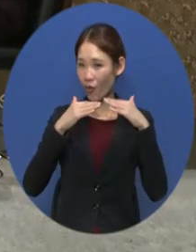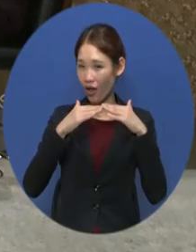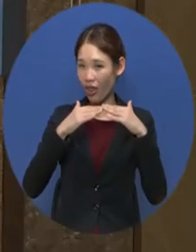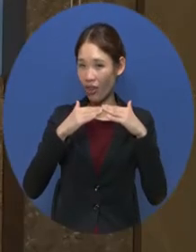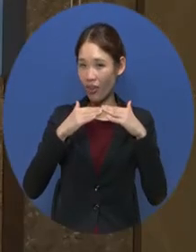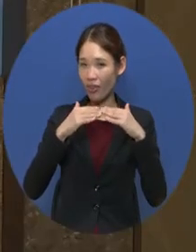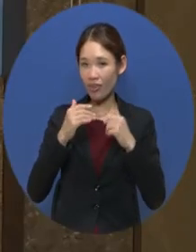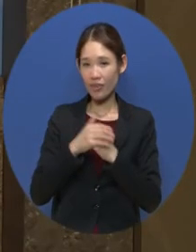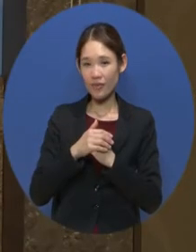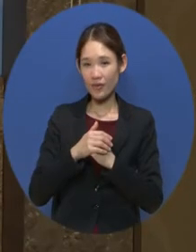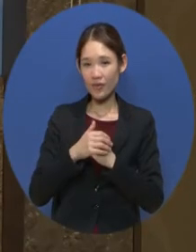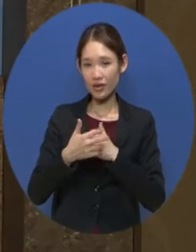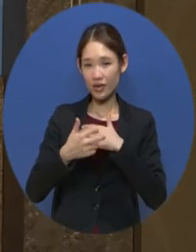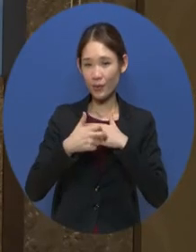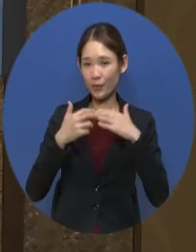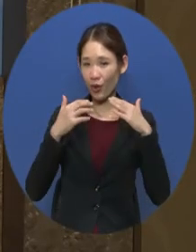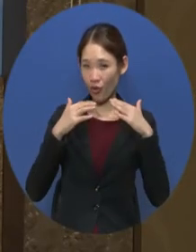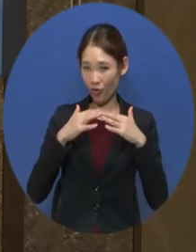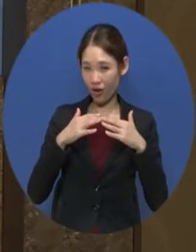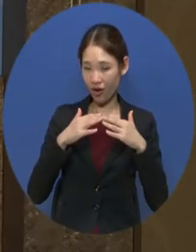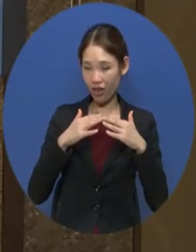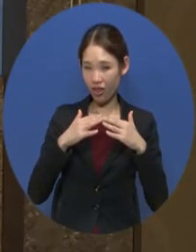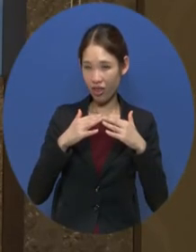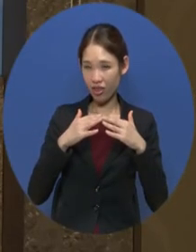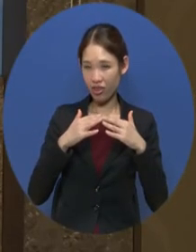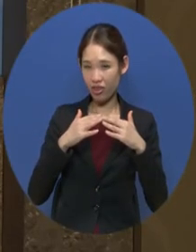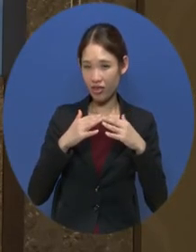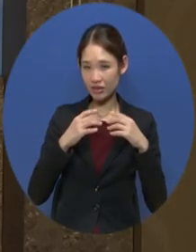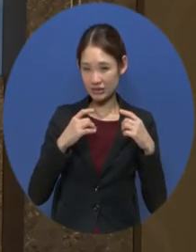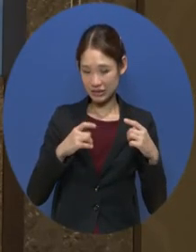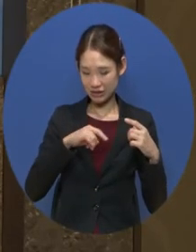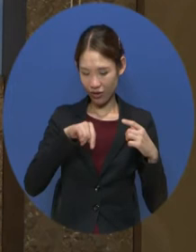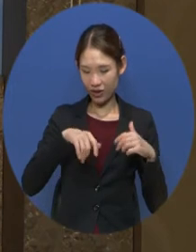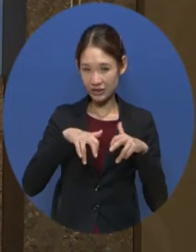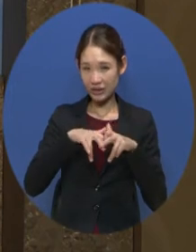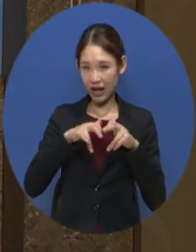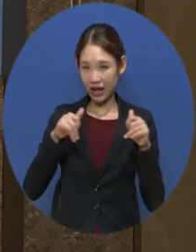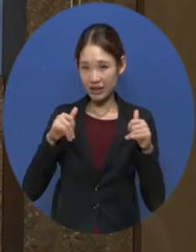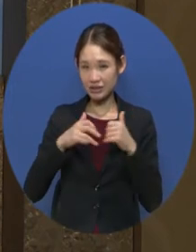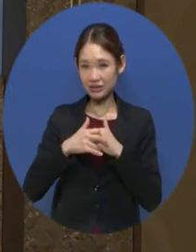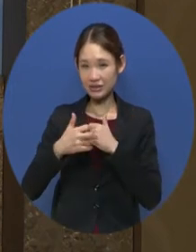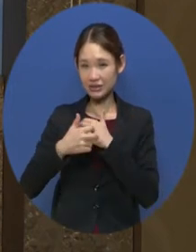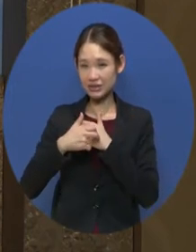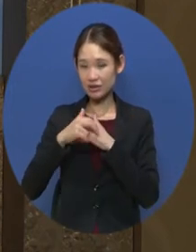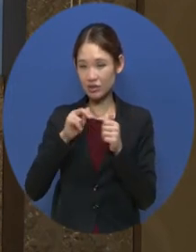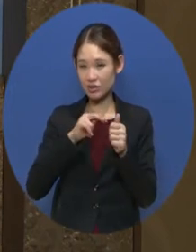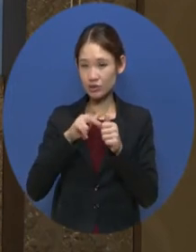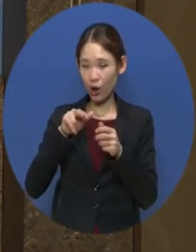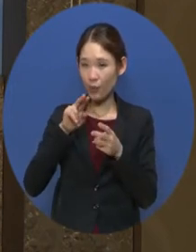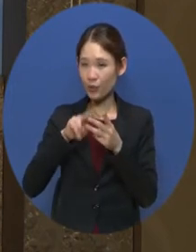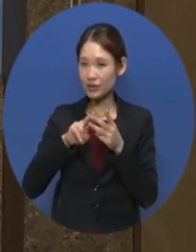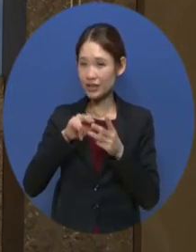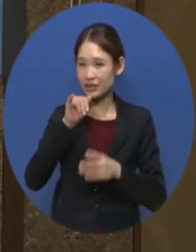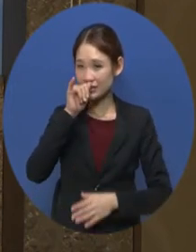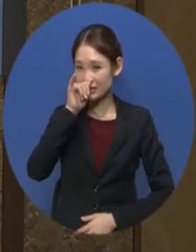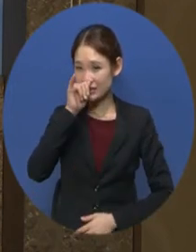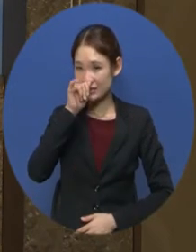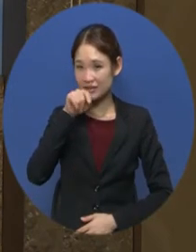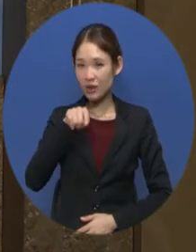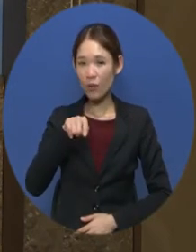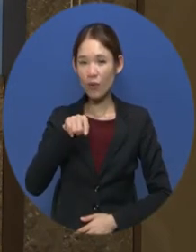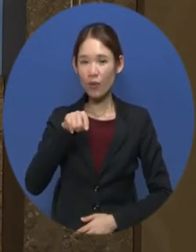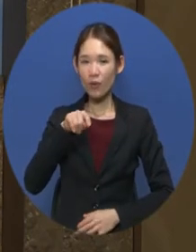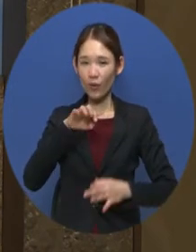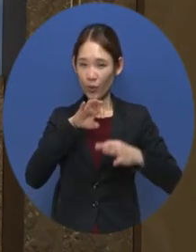그래서 보람의 병원에 그 지역 장애인 의료 정보 센터라고 있어요. 네.